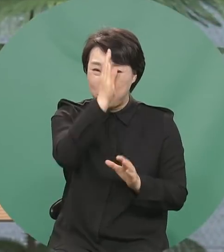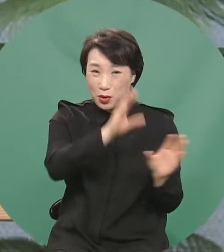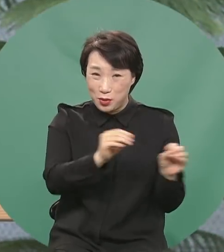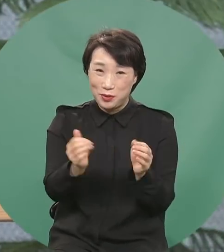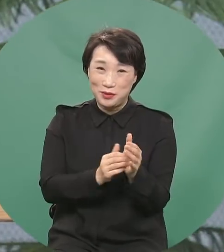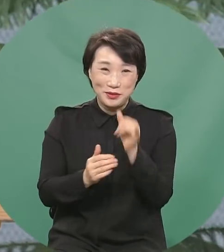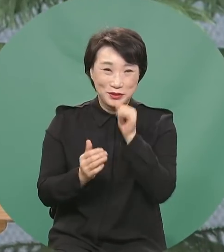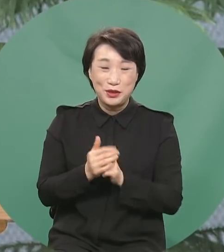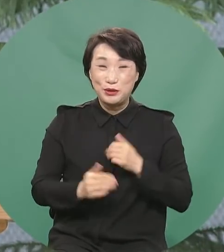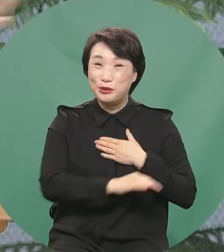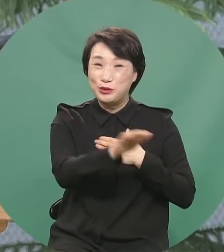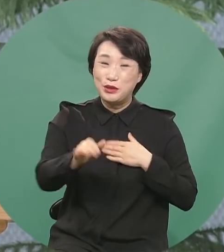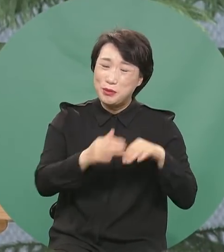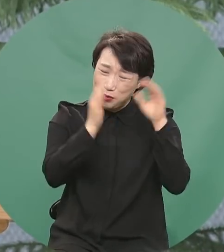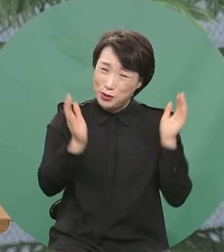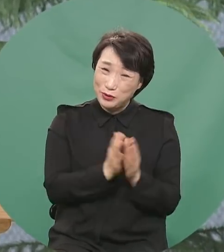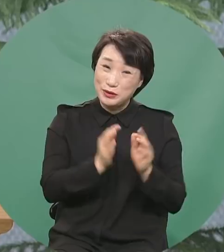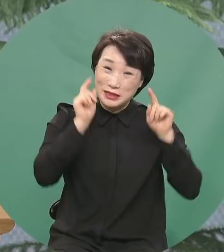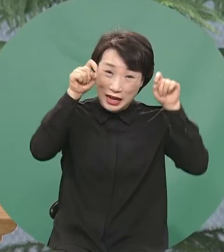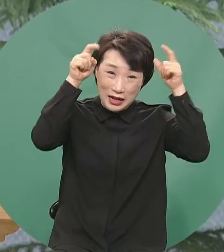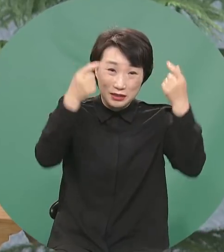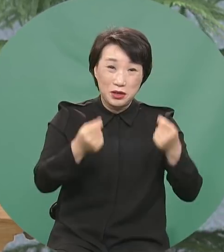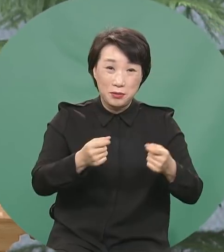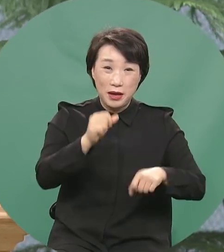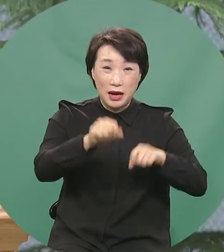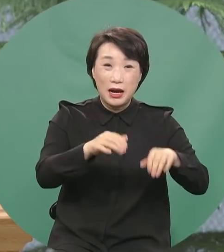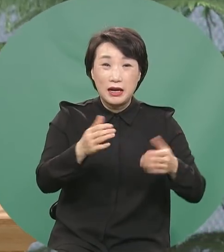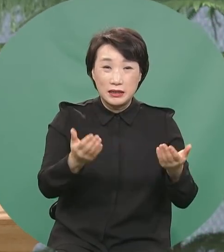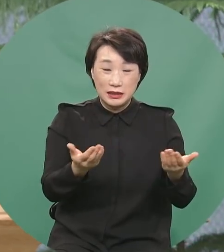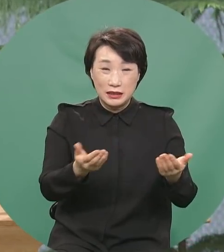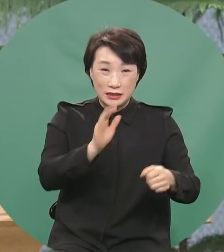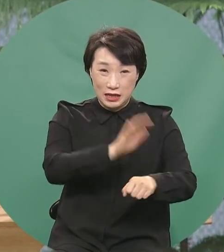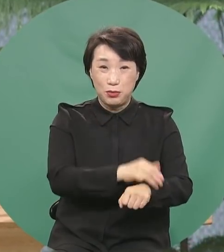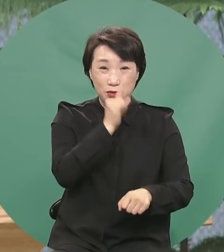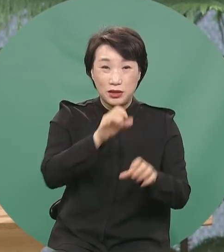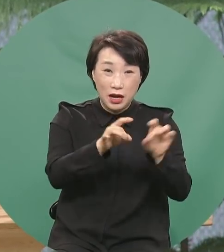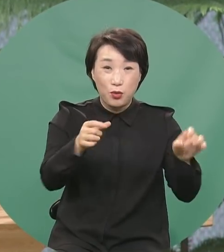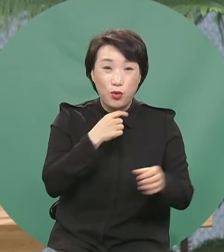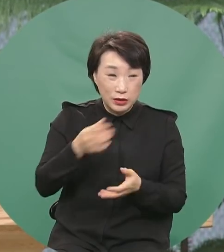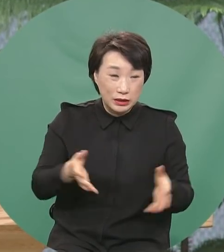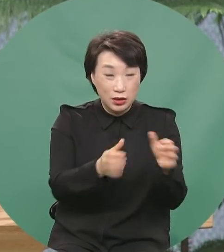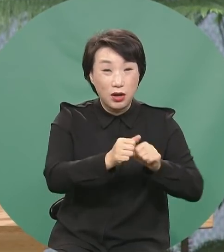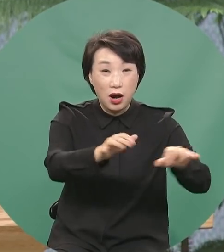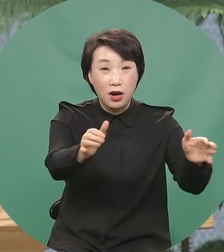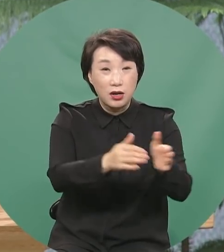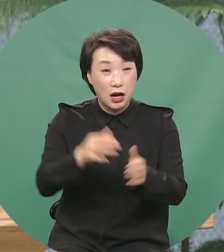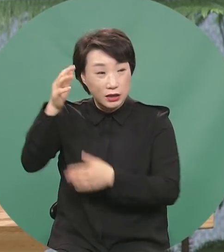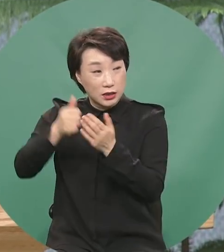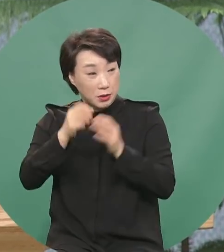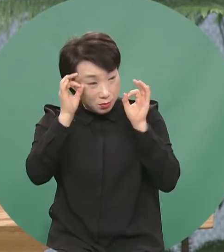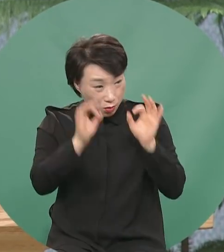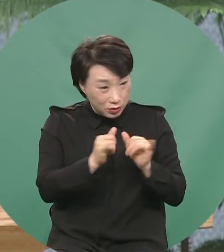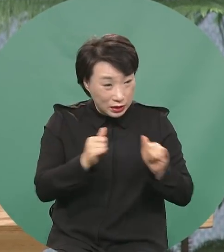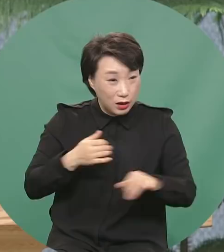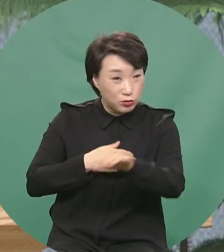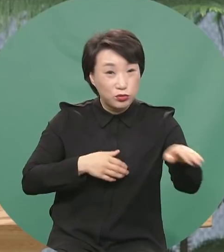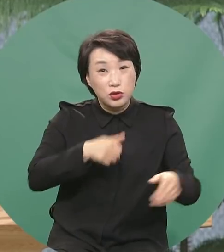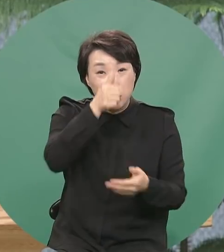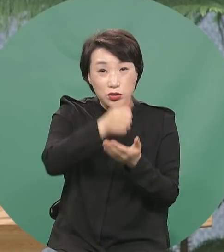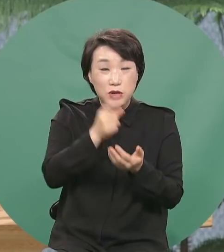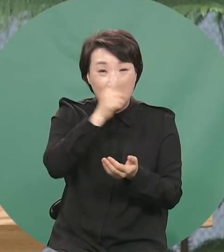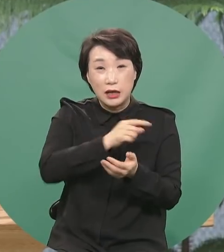입었도다. 우리는 타양 같아도 그를 향하여 각기 제 길로 갔더늘 여호와께서는 우리 무리의